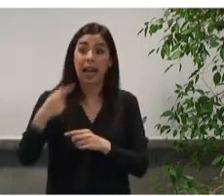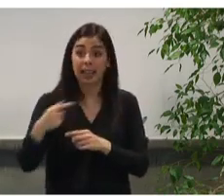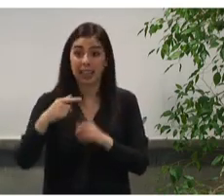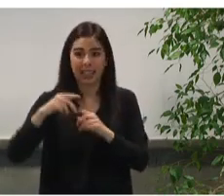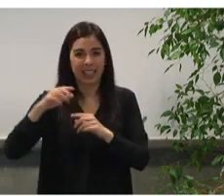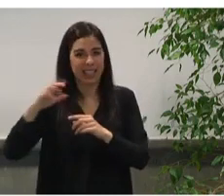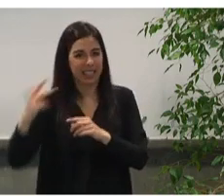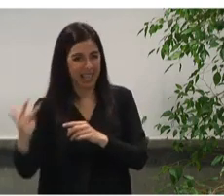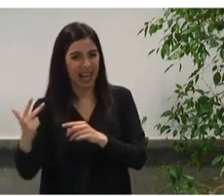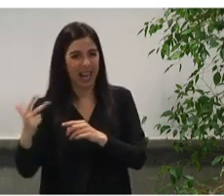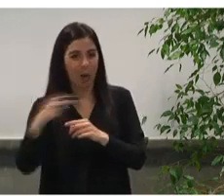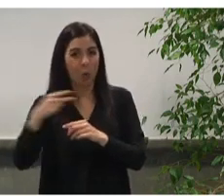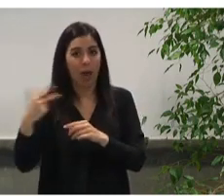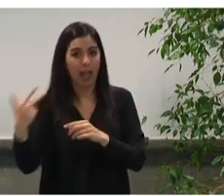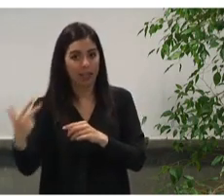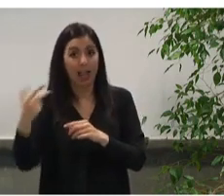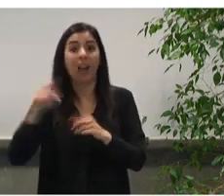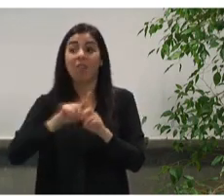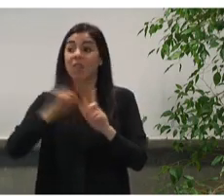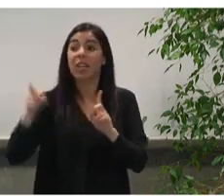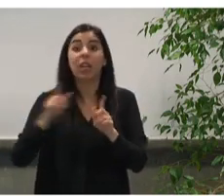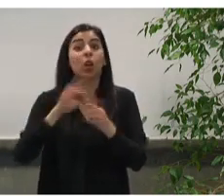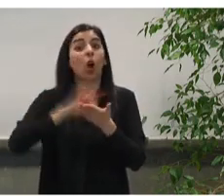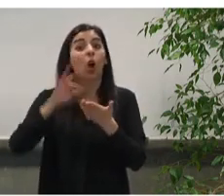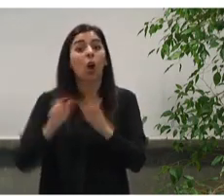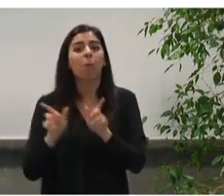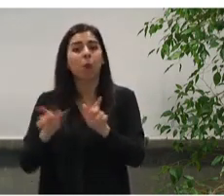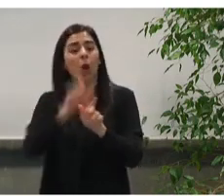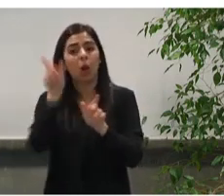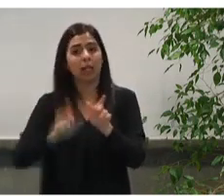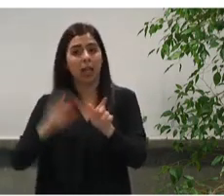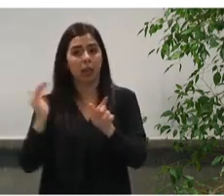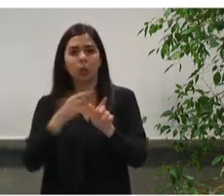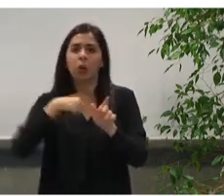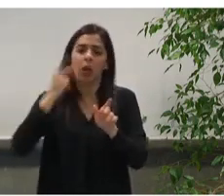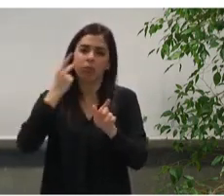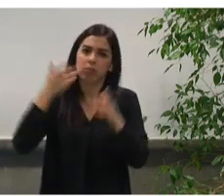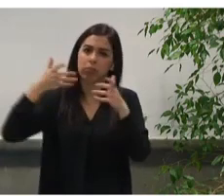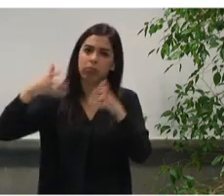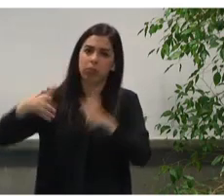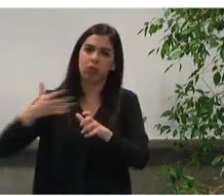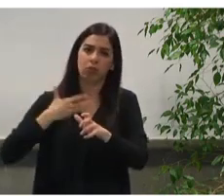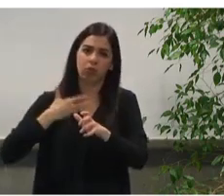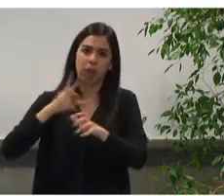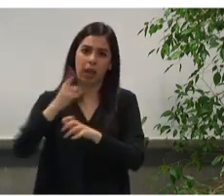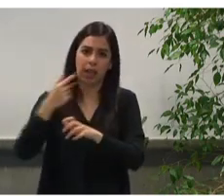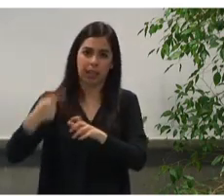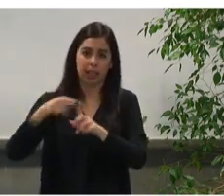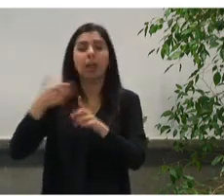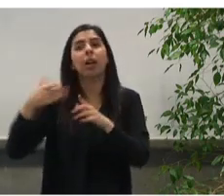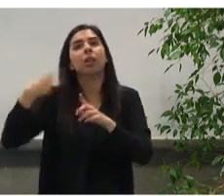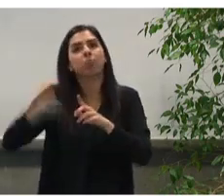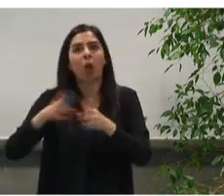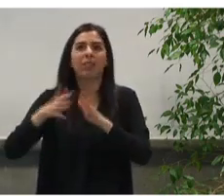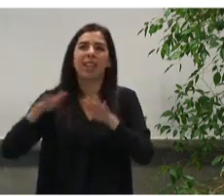lockdown una decrescita quasi lineare della trasmissibilità in Lombardia, e ci siamo stabilizzati